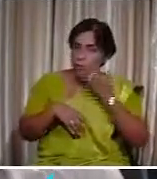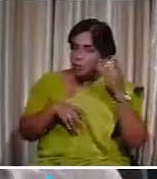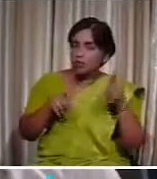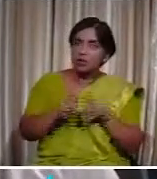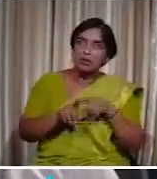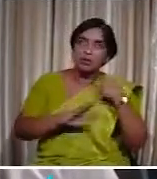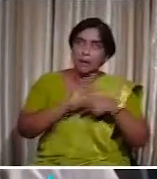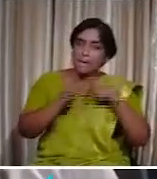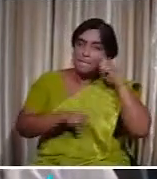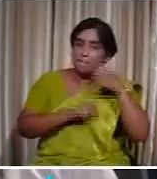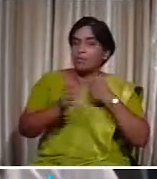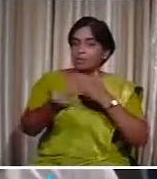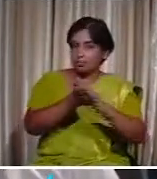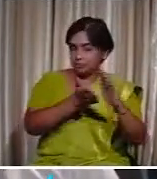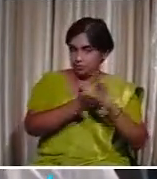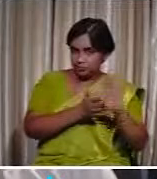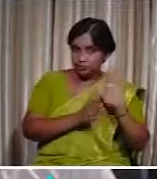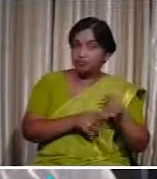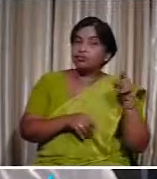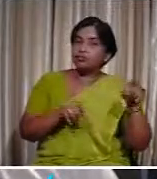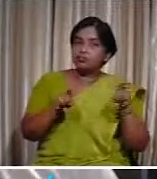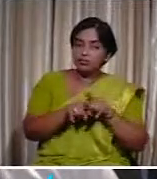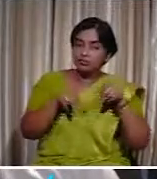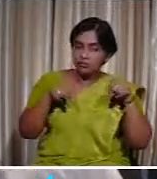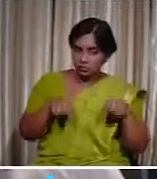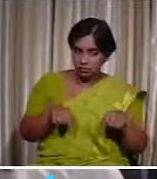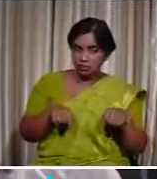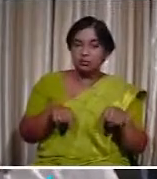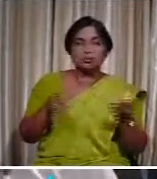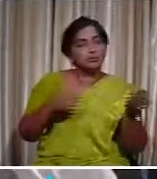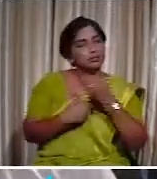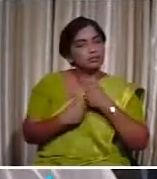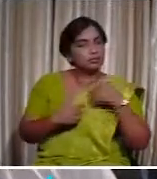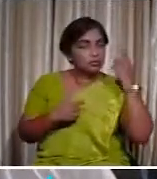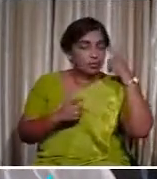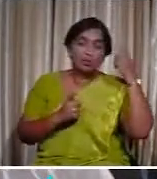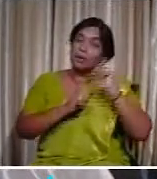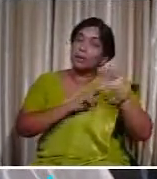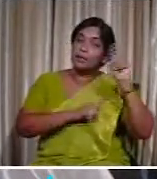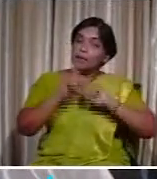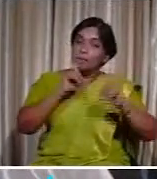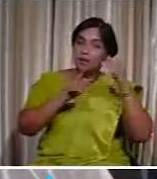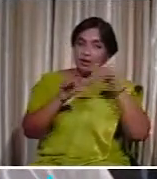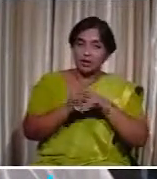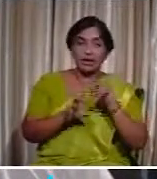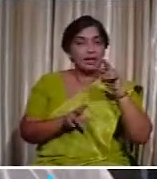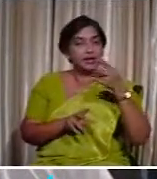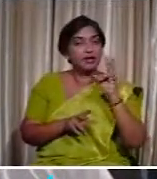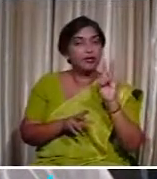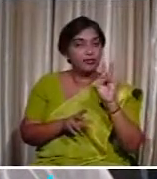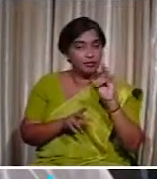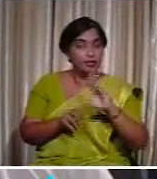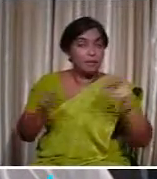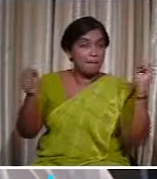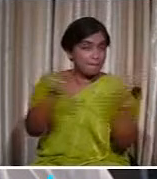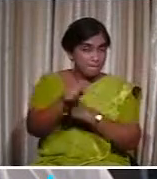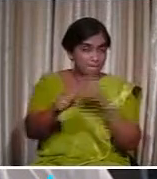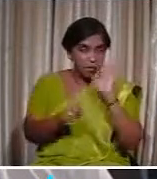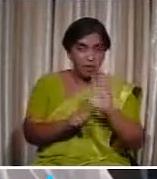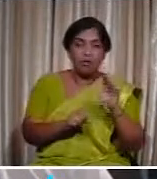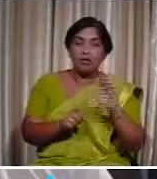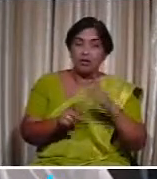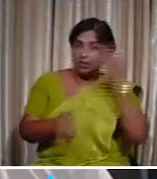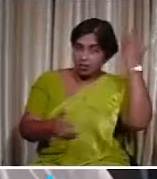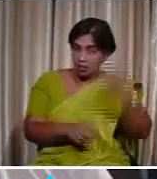रटे जनतावट सेवय करला तियेन ए निसा अद अपि हेमोम दन्नो पार्लिमेंतुवे इन्न 225 देनाम मरन्न ओने कियला